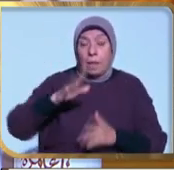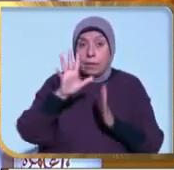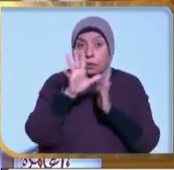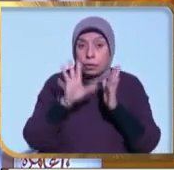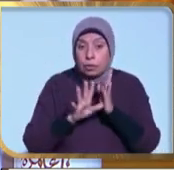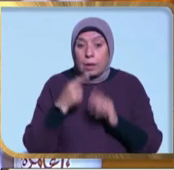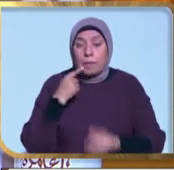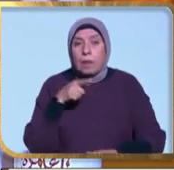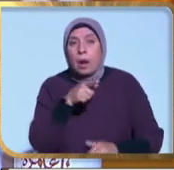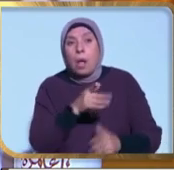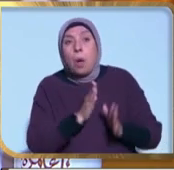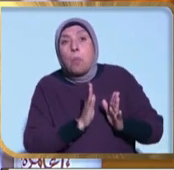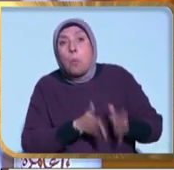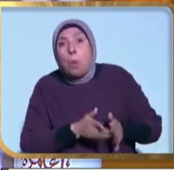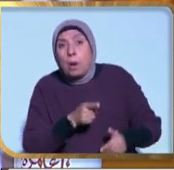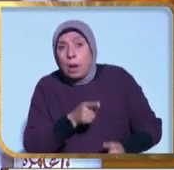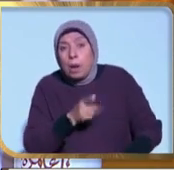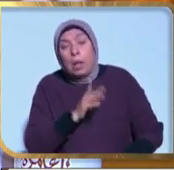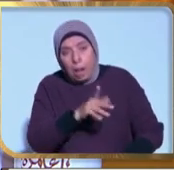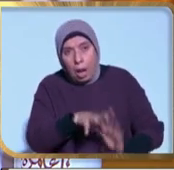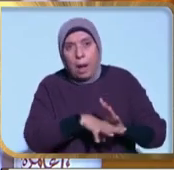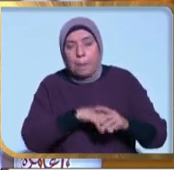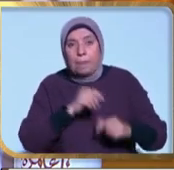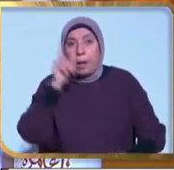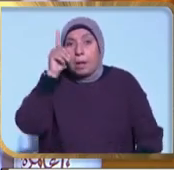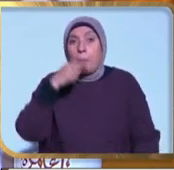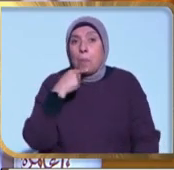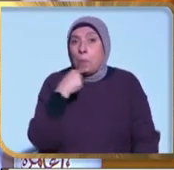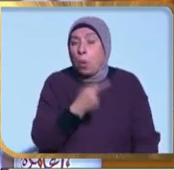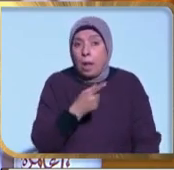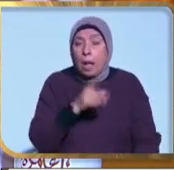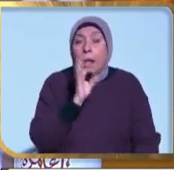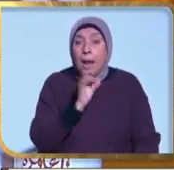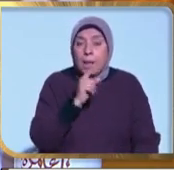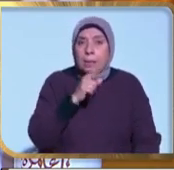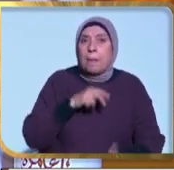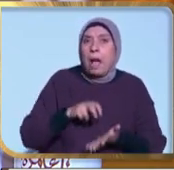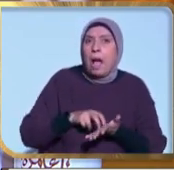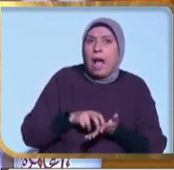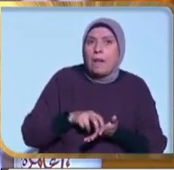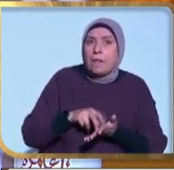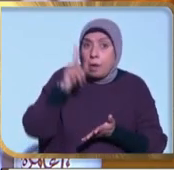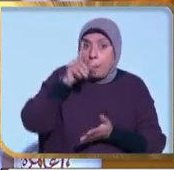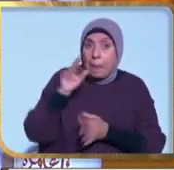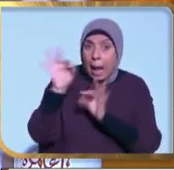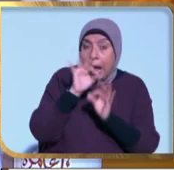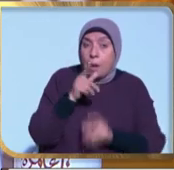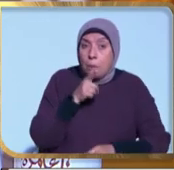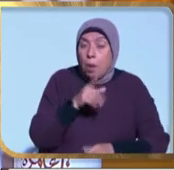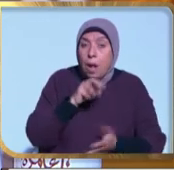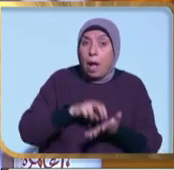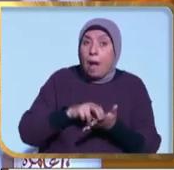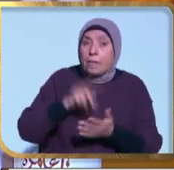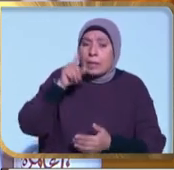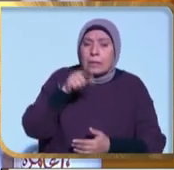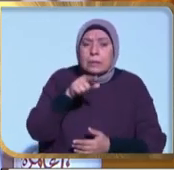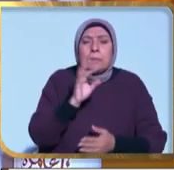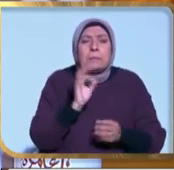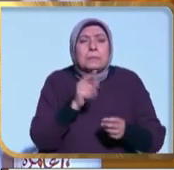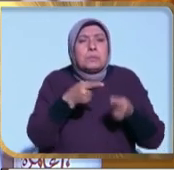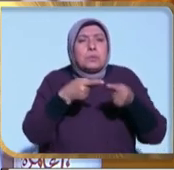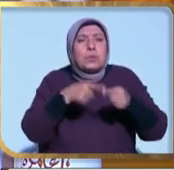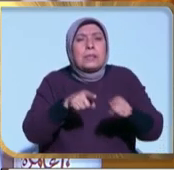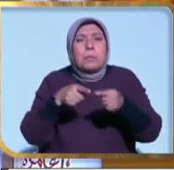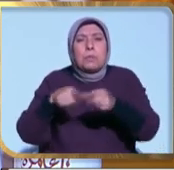الله تعالى فاتقوا الله ما استطعتم وقال المولى سبحانه وتعالى وما جعل عليكم في